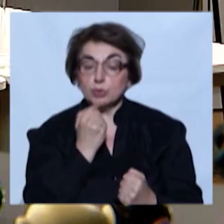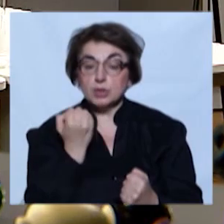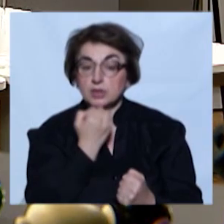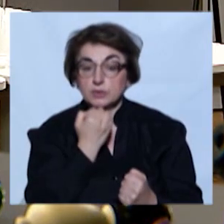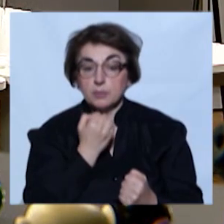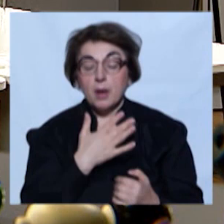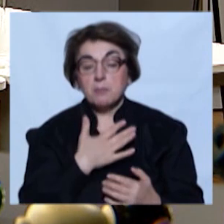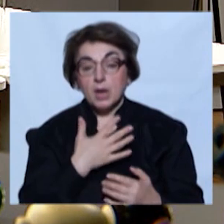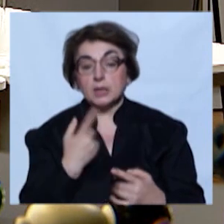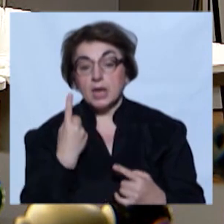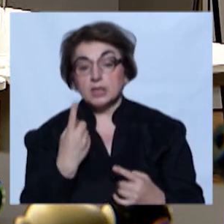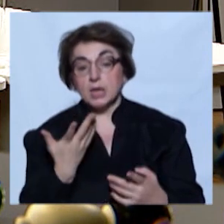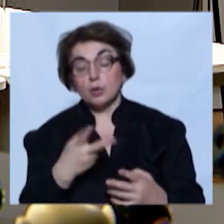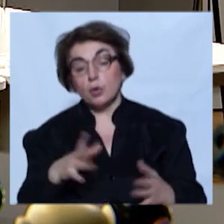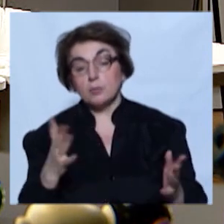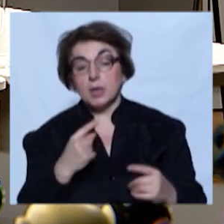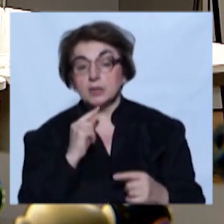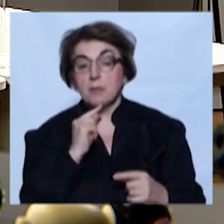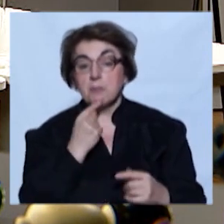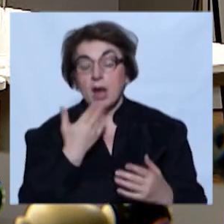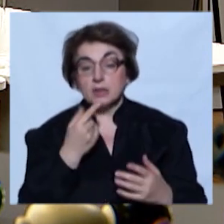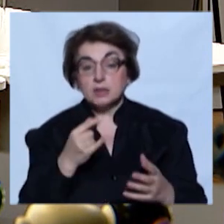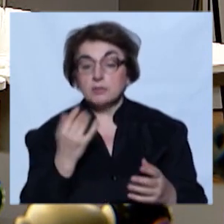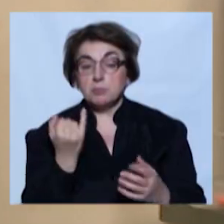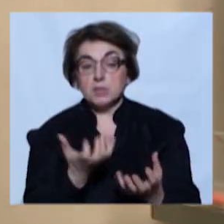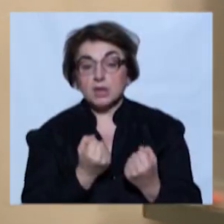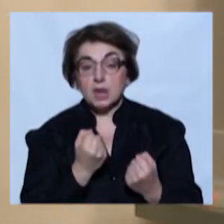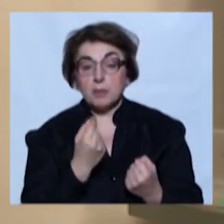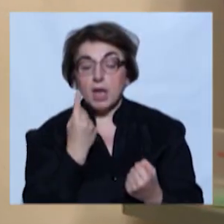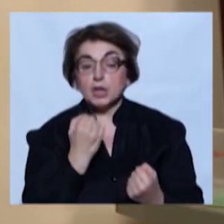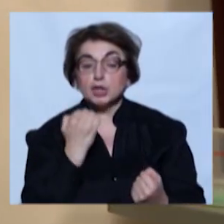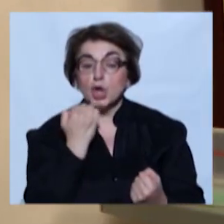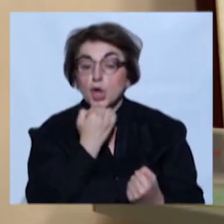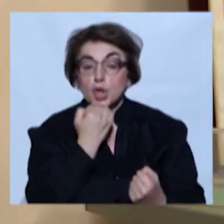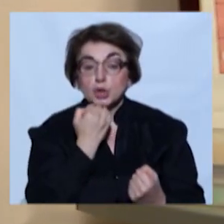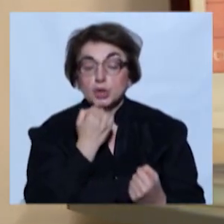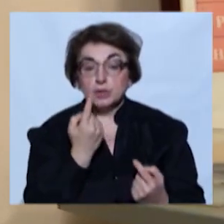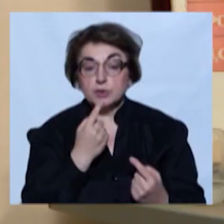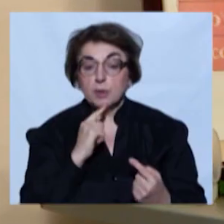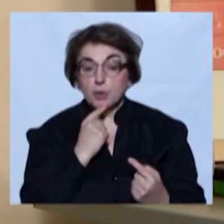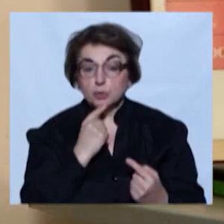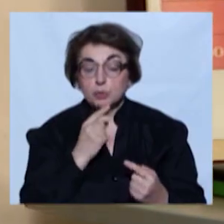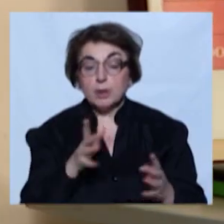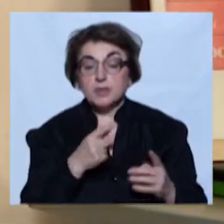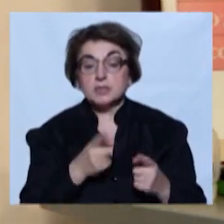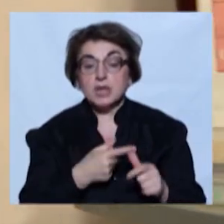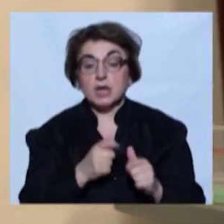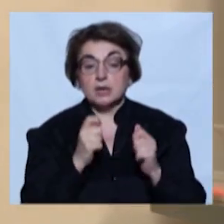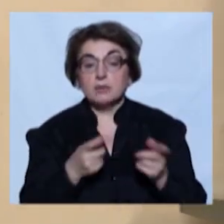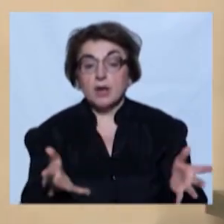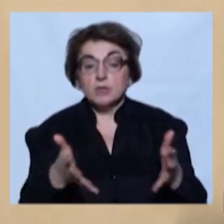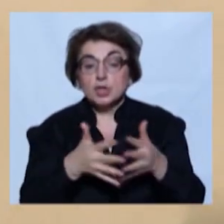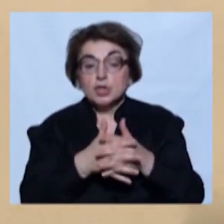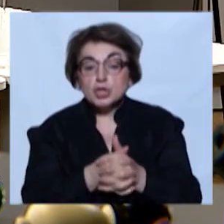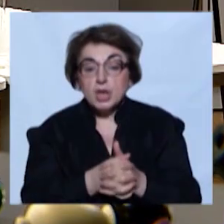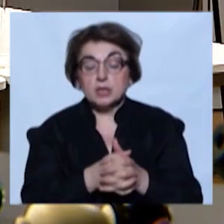დროსაც ორი ან მეტი მარტივი ნივთიერებიდან მიიღება ერთი რთული ნივთიერება, შეერთების რეაქცია ეწოდება. ამის საილუსტრაციოდ მე